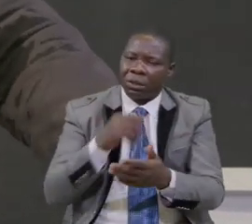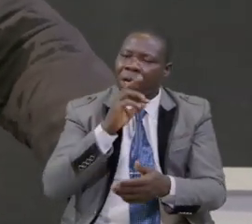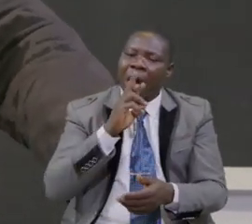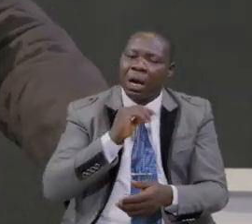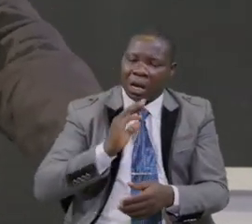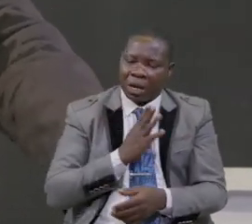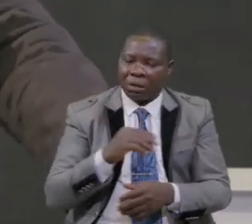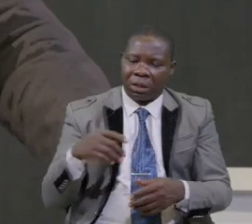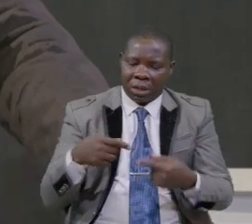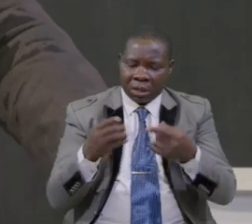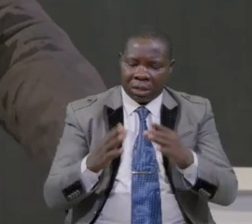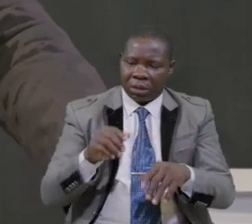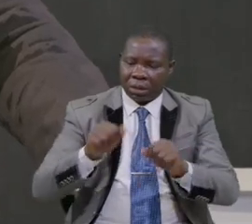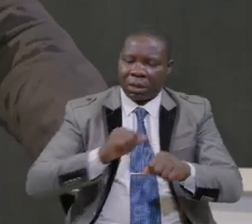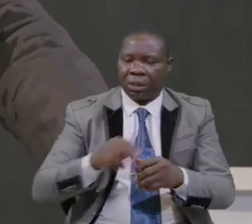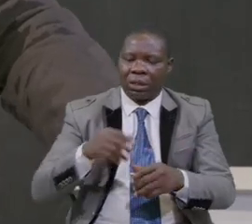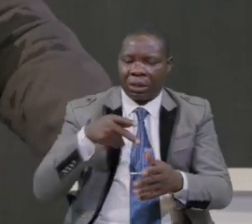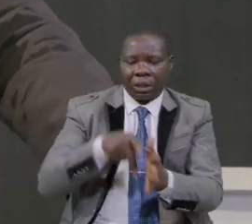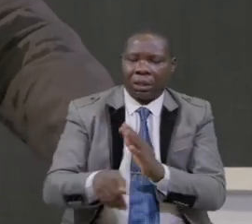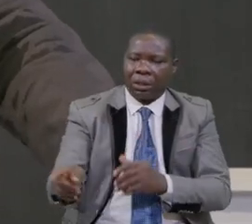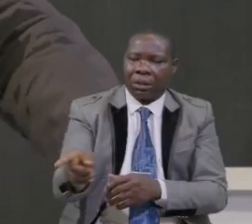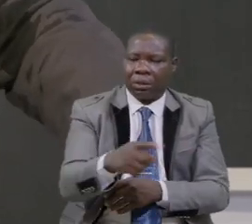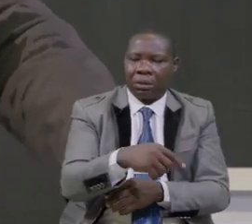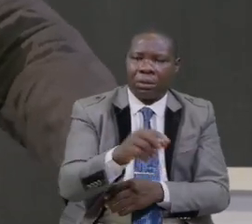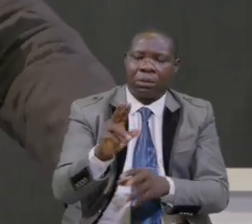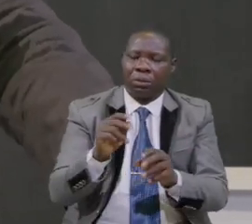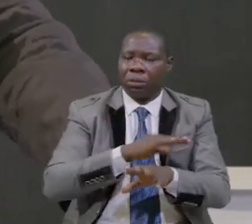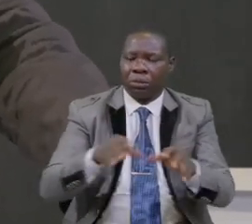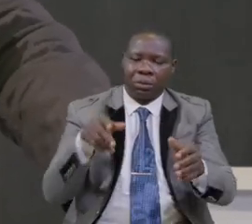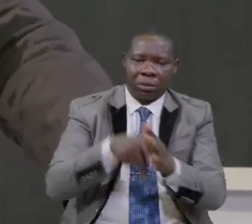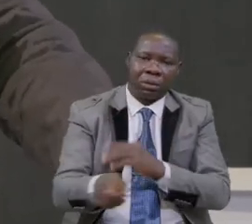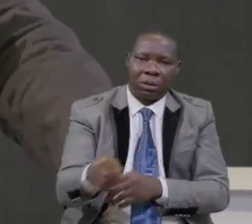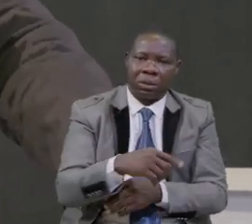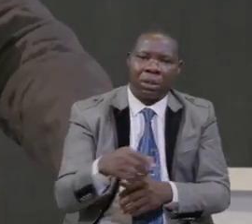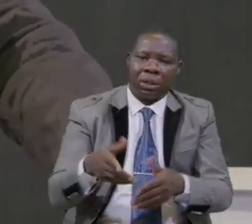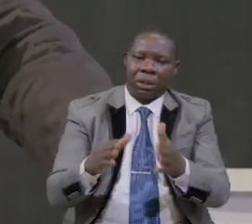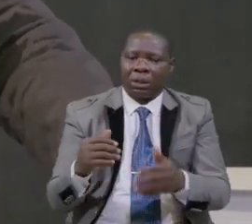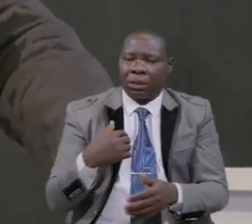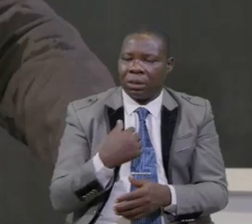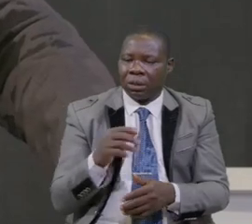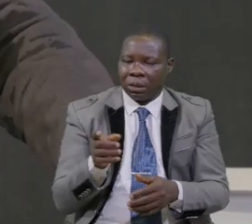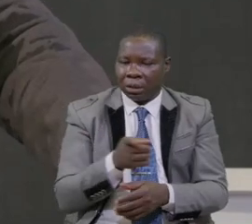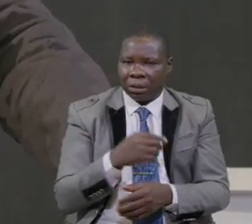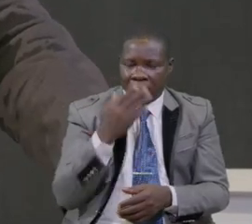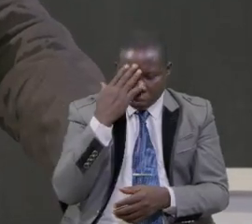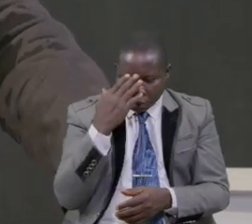Il dit, oh, pourquoi tu vas les tuer? Non. Ils ont fait long voyage, nous cherchant. Donne-les à manger